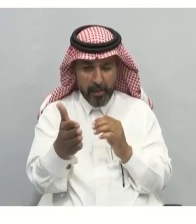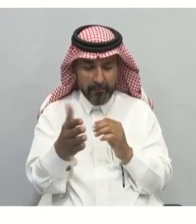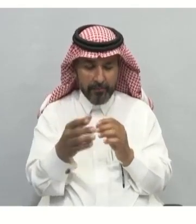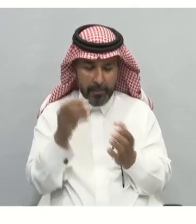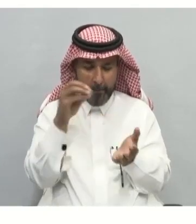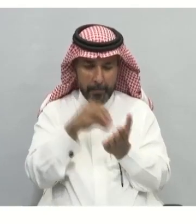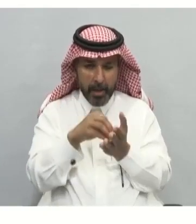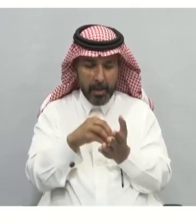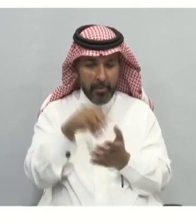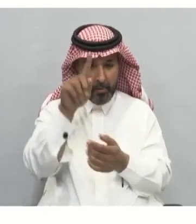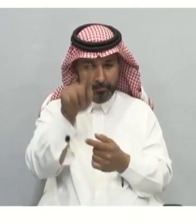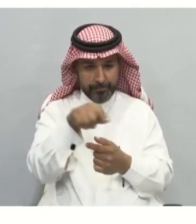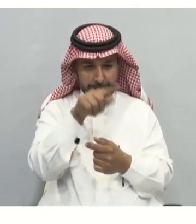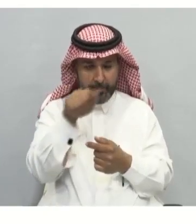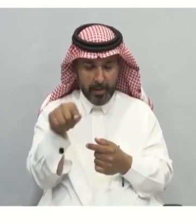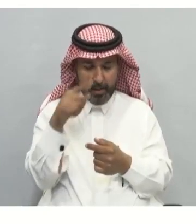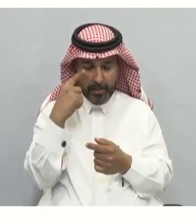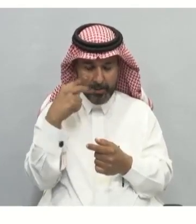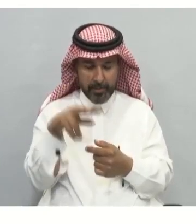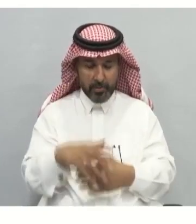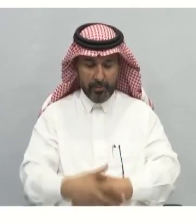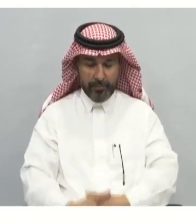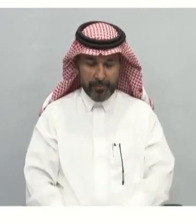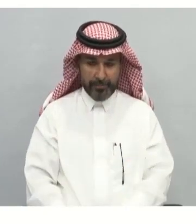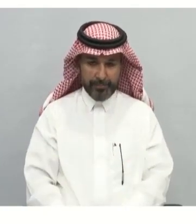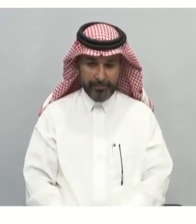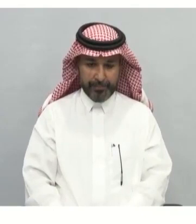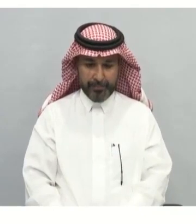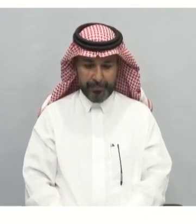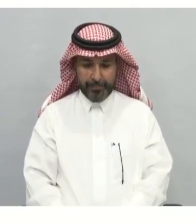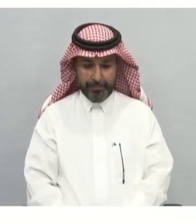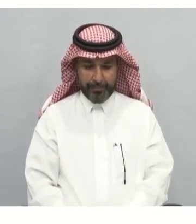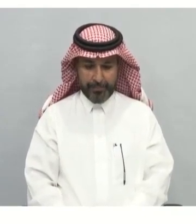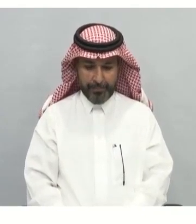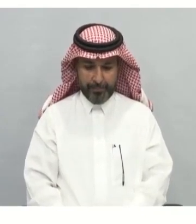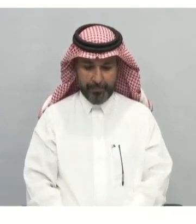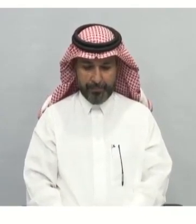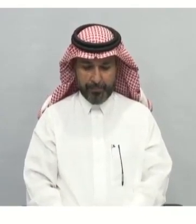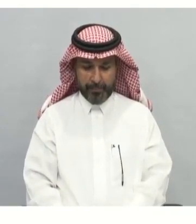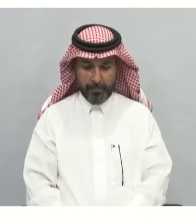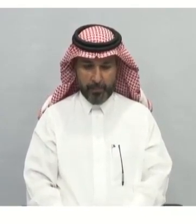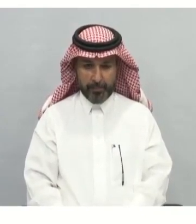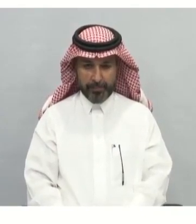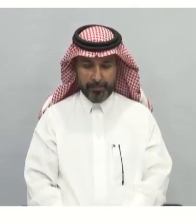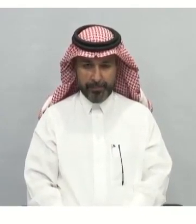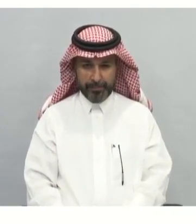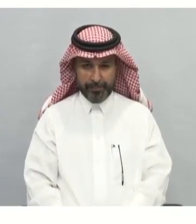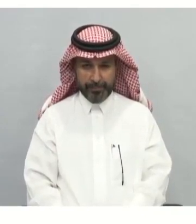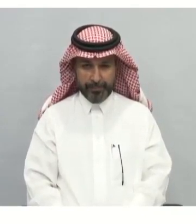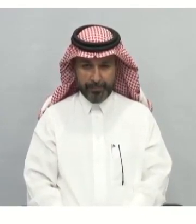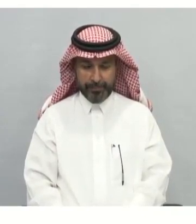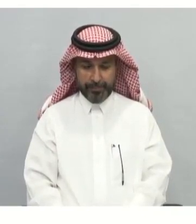الشبهات وقع في الحرام الحديث ظاهر امامكم والحديث عند البخاري ومسلم